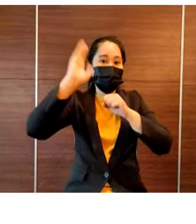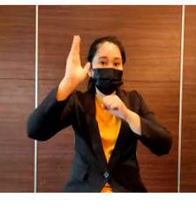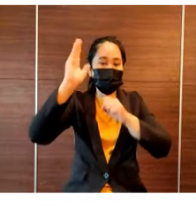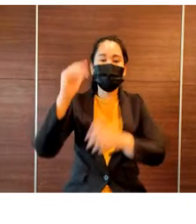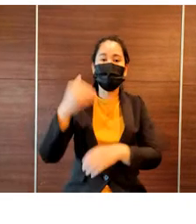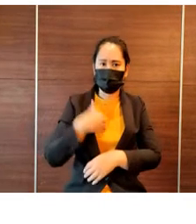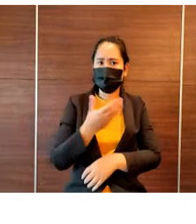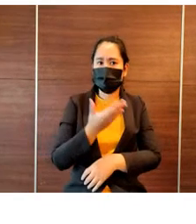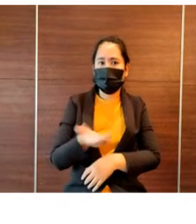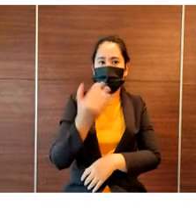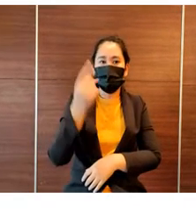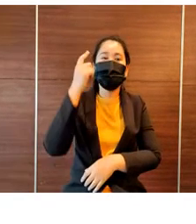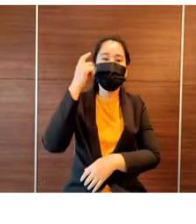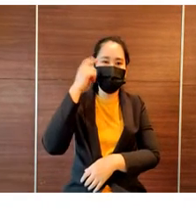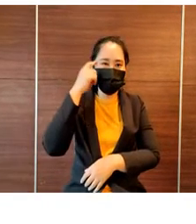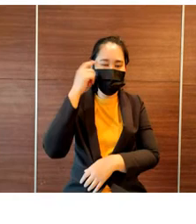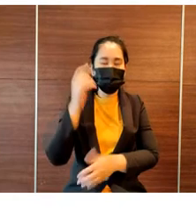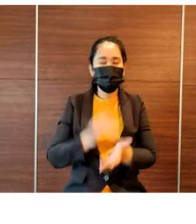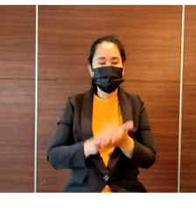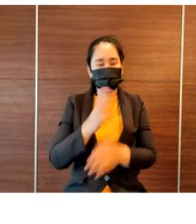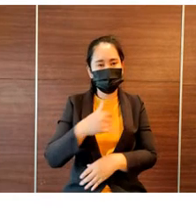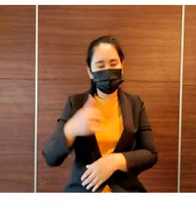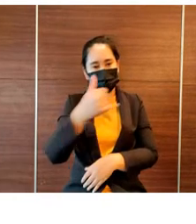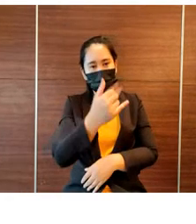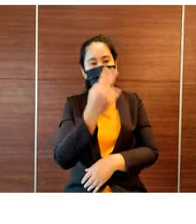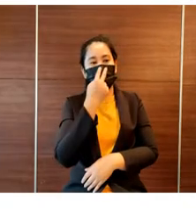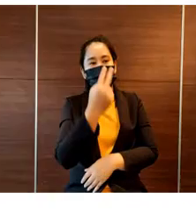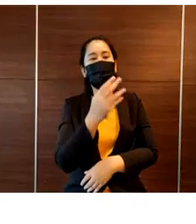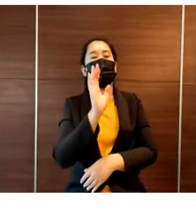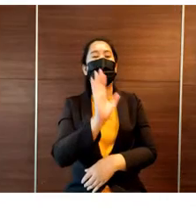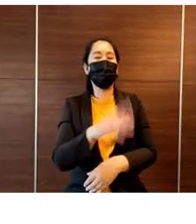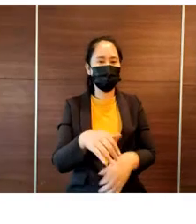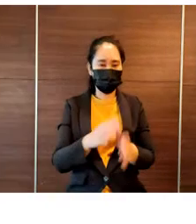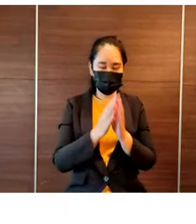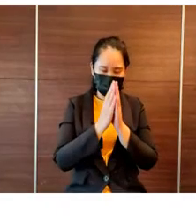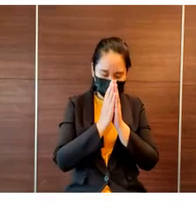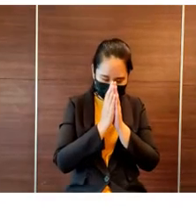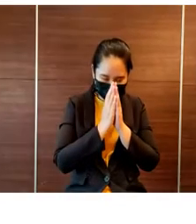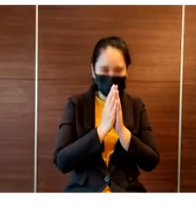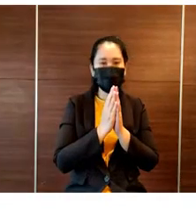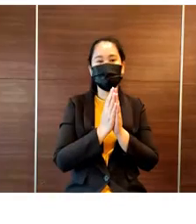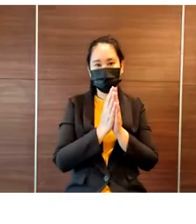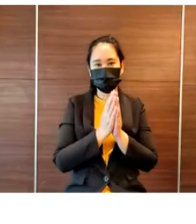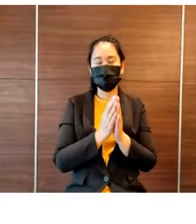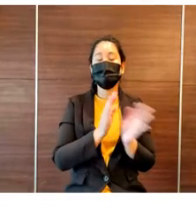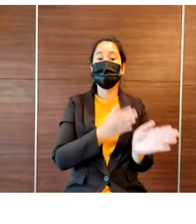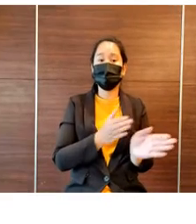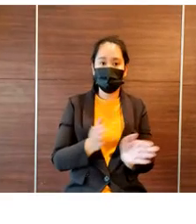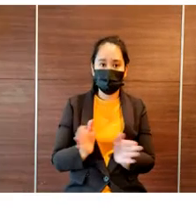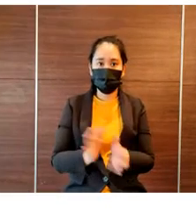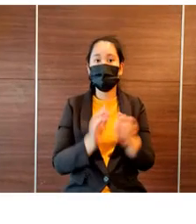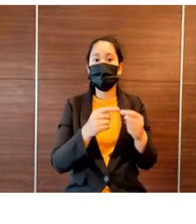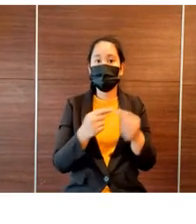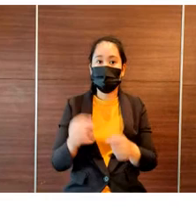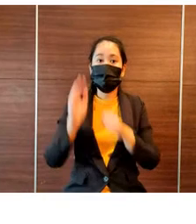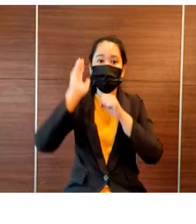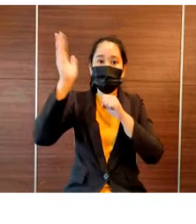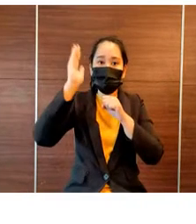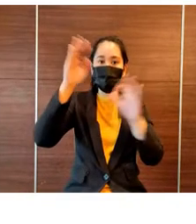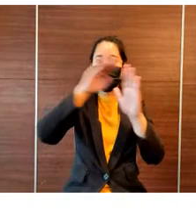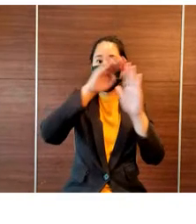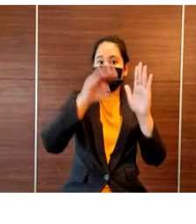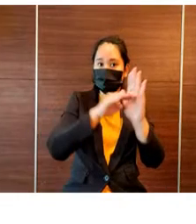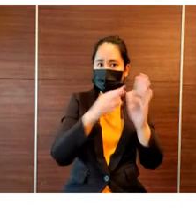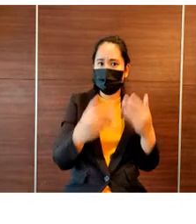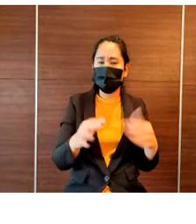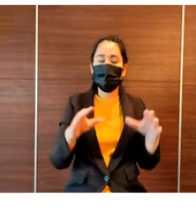รู้จักกันทั้งสองท่านค่ะเดินขึ้นมาท่านก็อุ้ยสวัสดีค่ะแน่นอนนะคะต่อไปนะคะนอกพอได้รับฟังแล้วก็จะมีเวทีเ